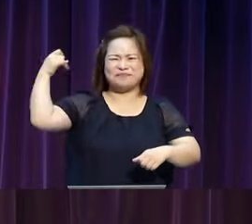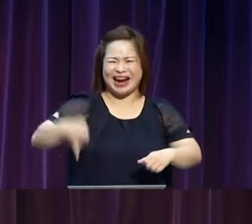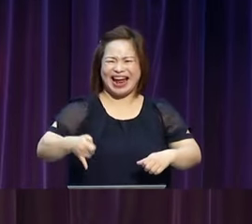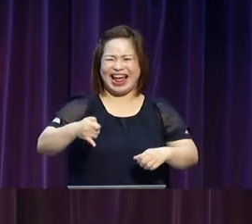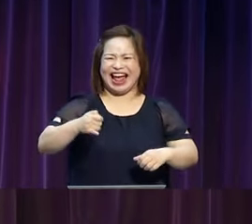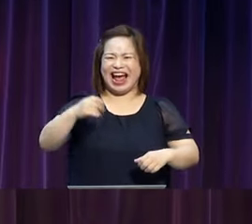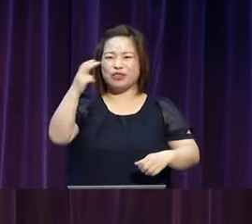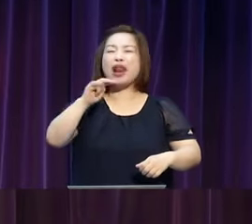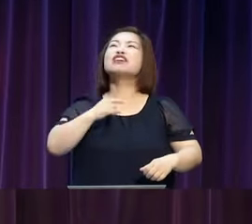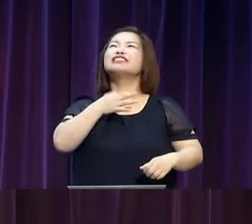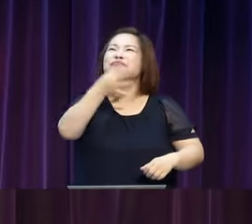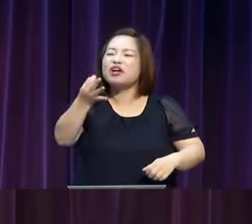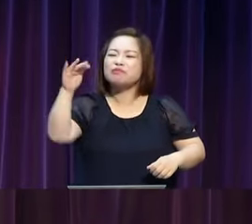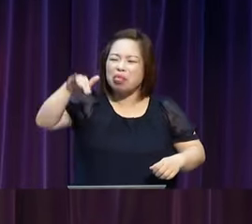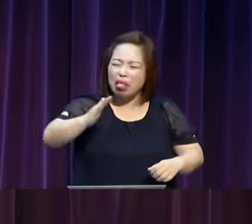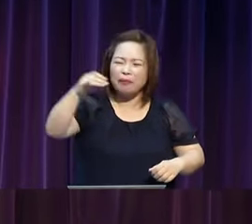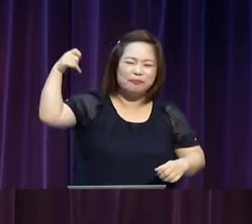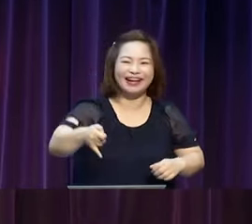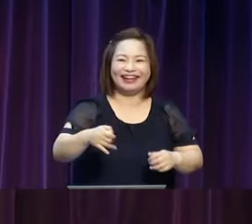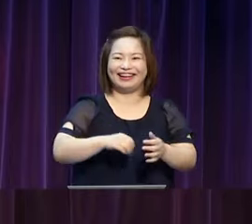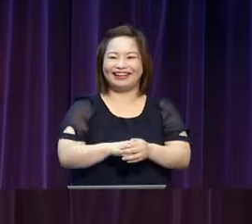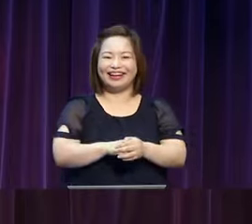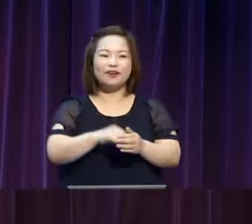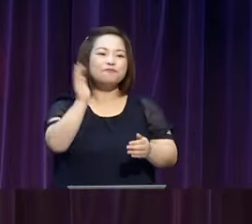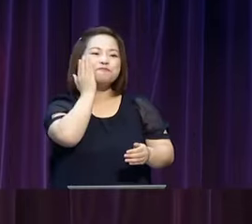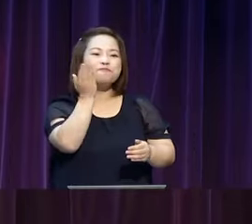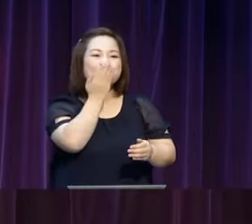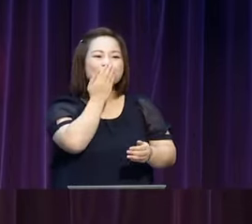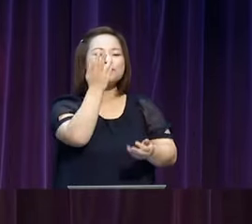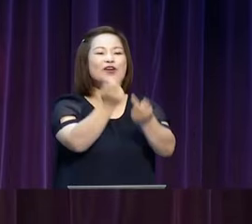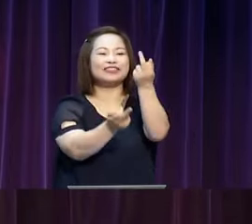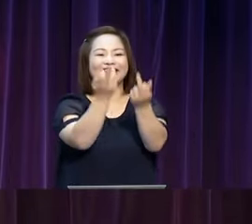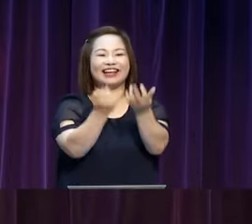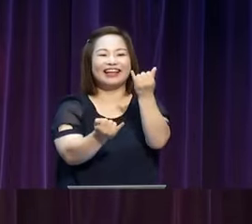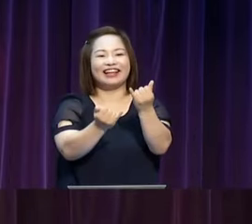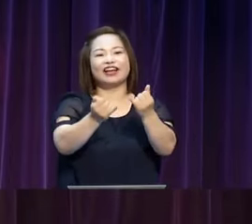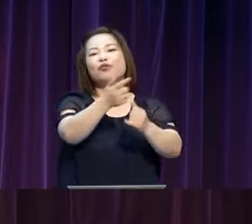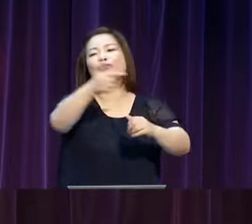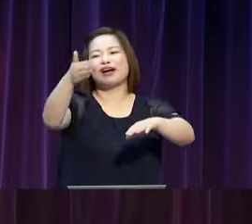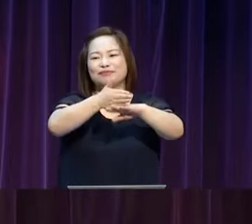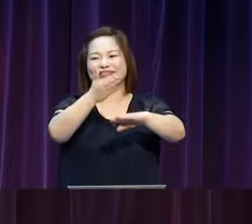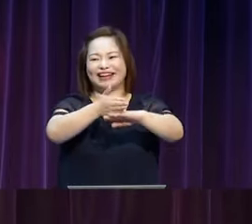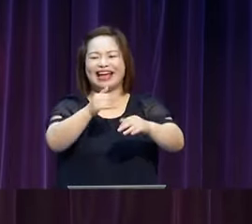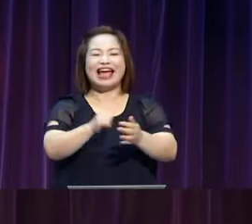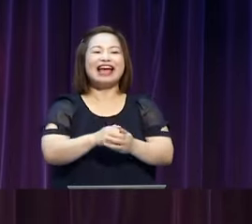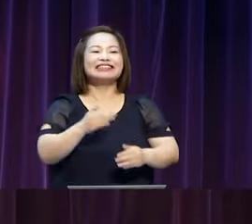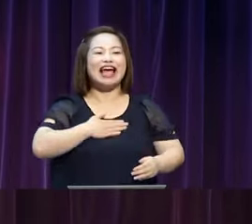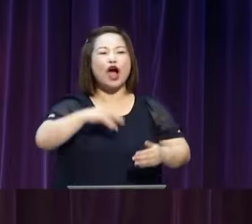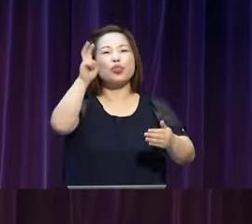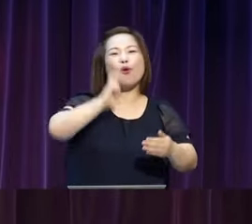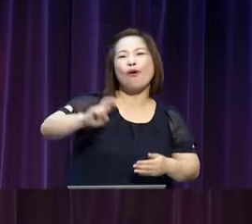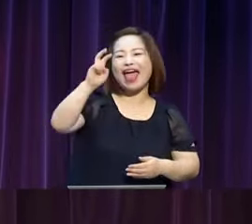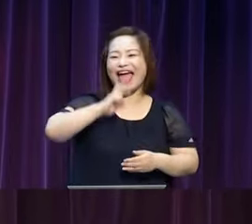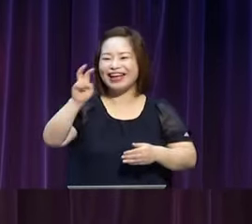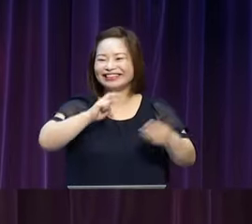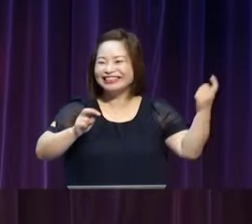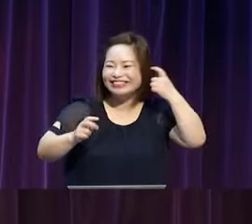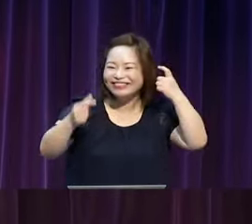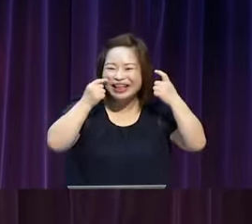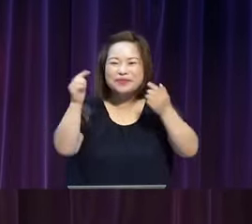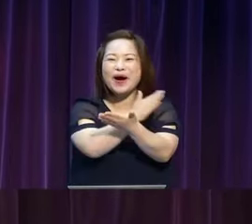그런 의미에서 우리 농아 형제 자매님들한테 감사해요. 제가 못 불러도 잘 모르니까.